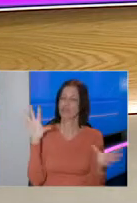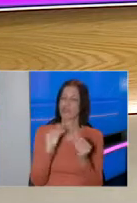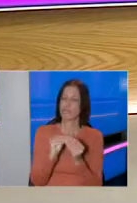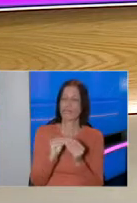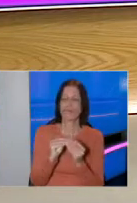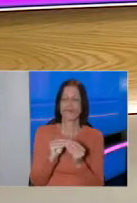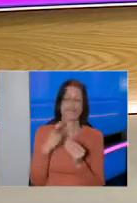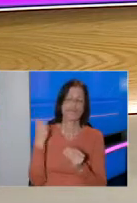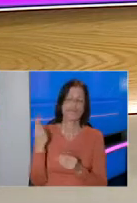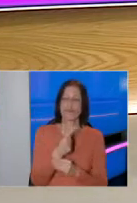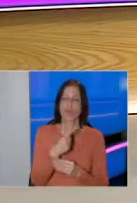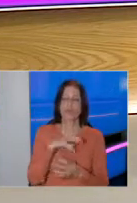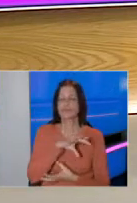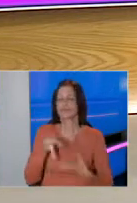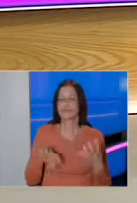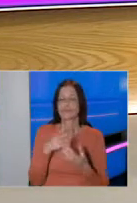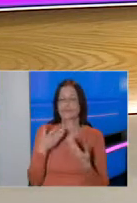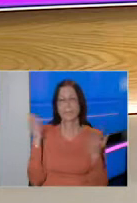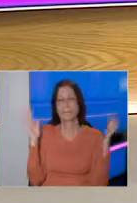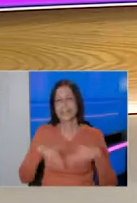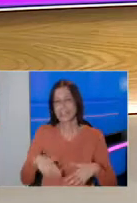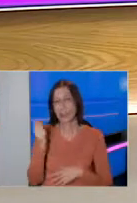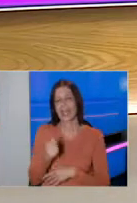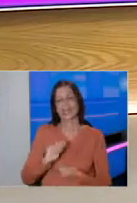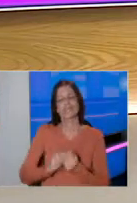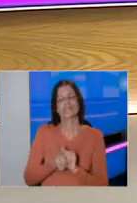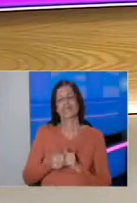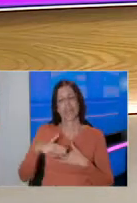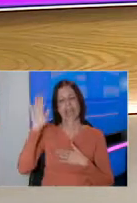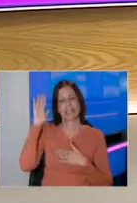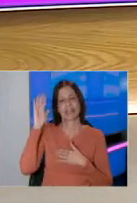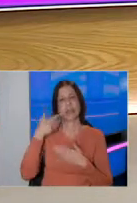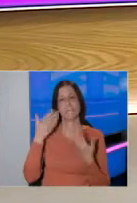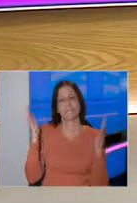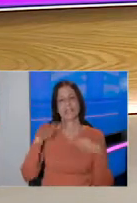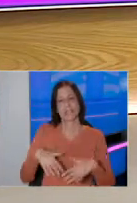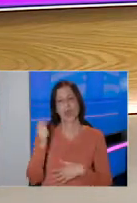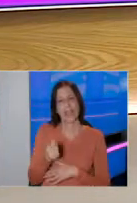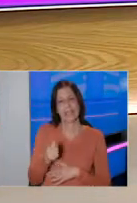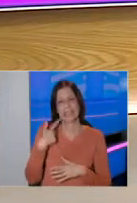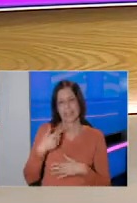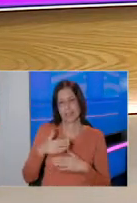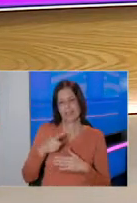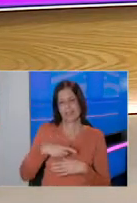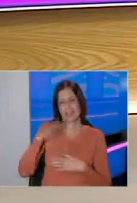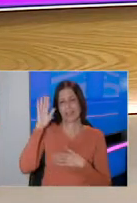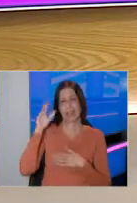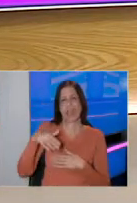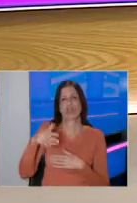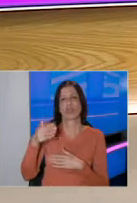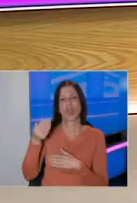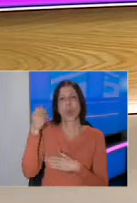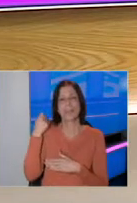לנו השבוע הזה, בין פיזור הכנסת או הצבעה להתפזרות הכנסת בקריאה טרומית, לבחירות רביעיות בתוך